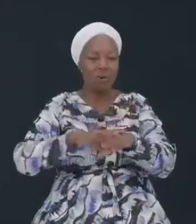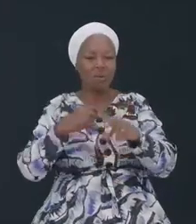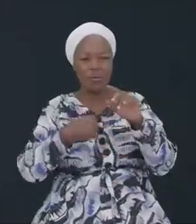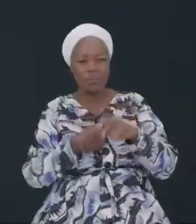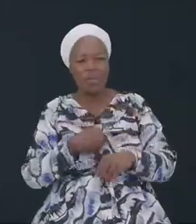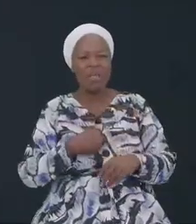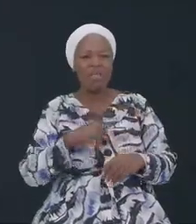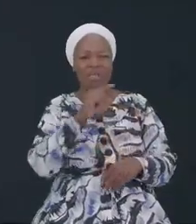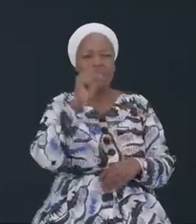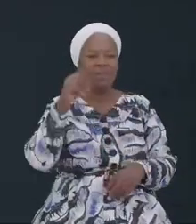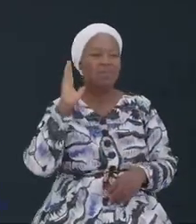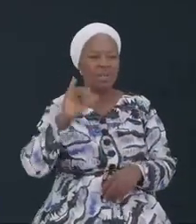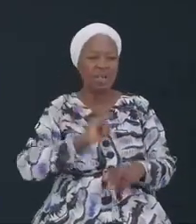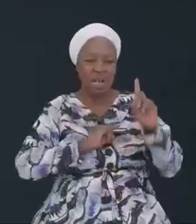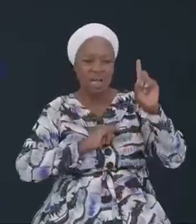délivrerai.